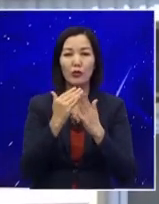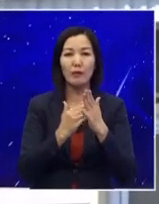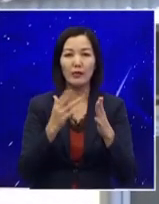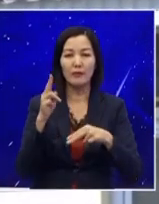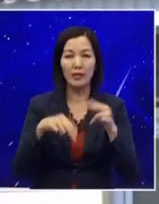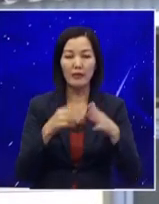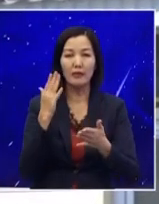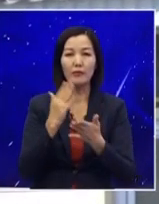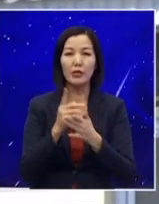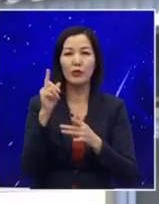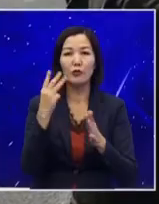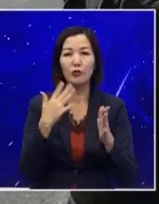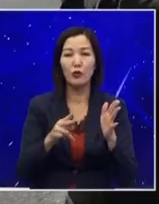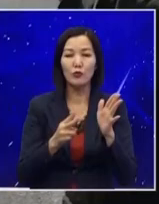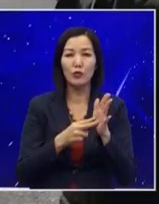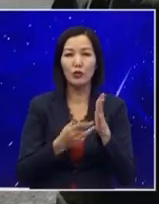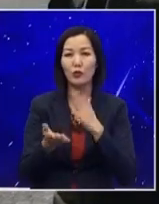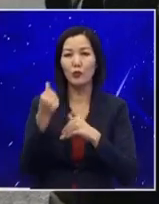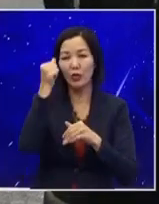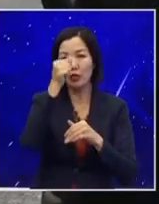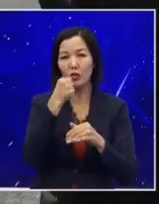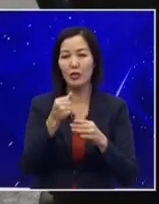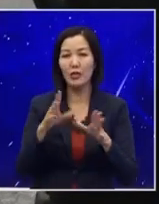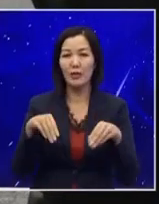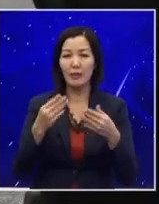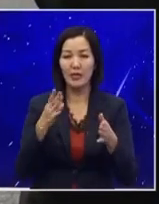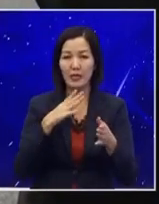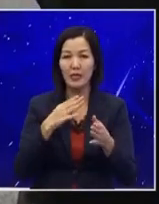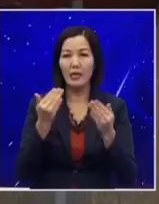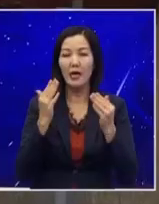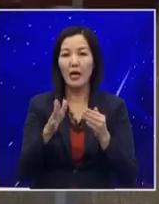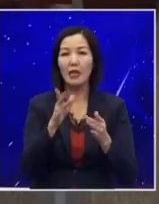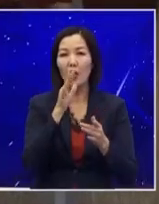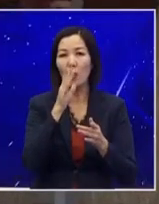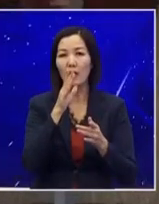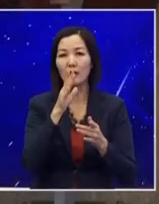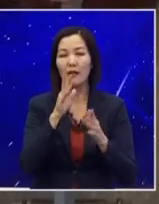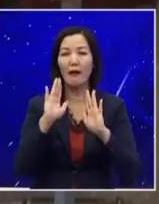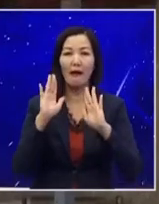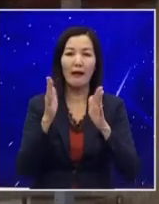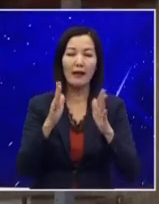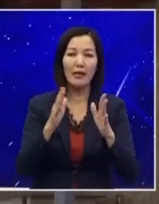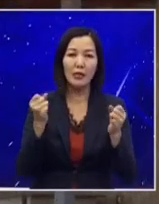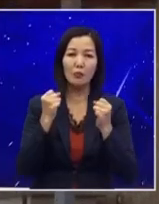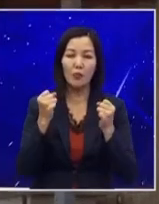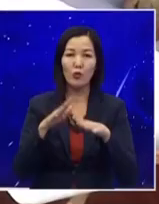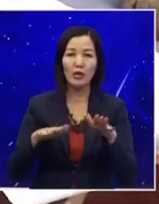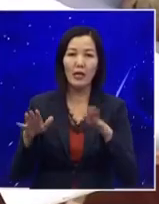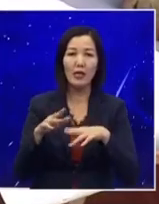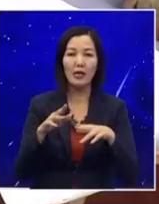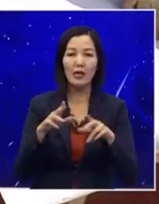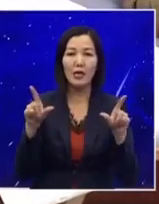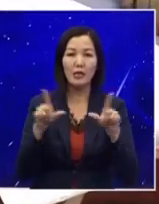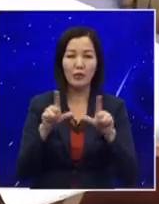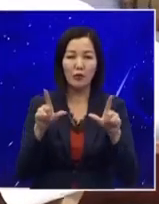жатыр. Оның 157-сі өткен жылдары қолданысқа берілген. Алдағы уақытта аллея, балалар спорт алаңы, сауда